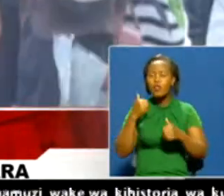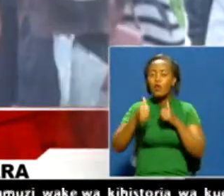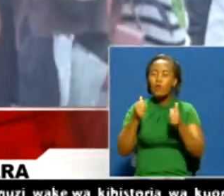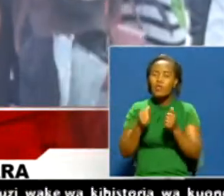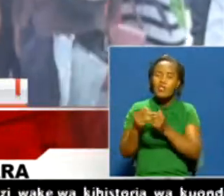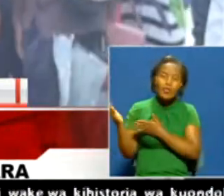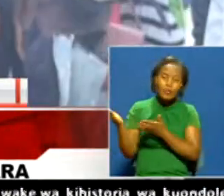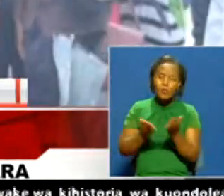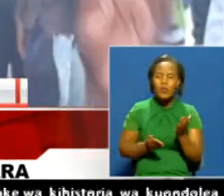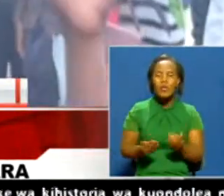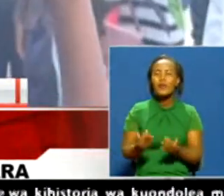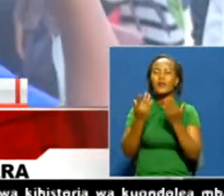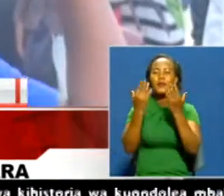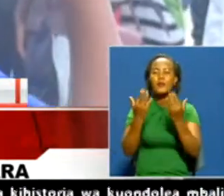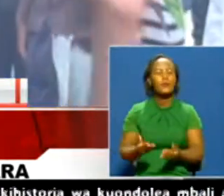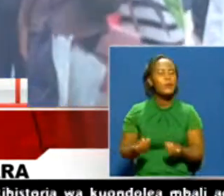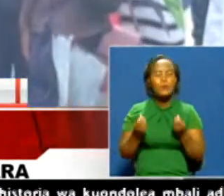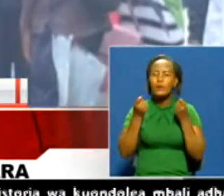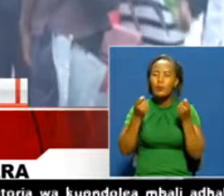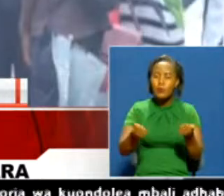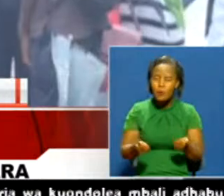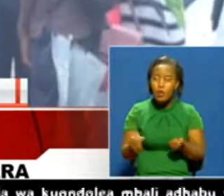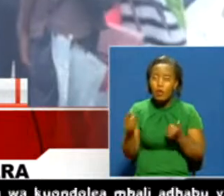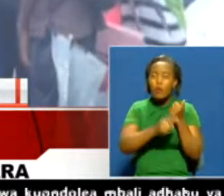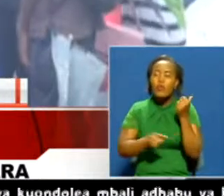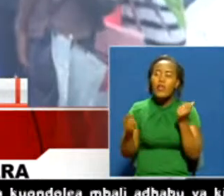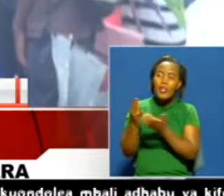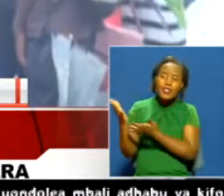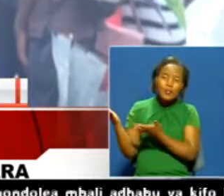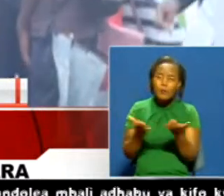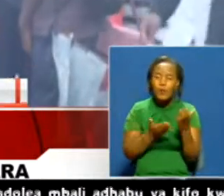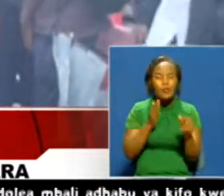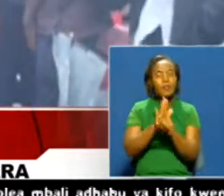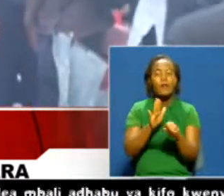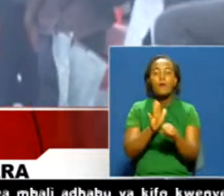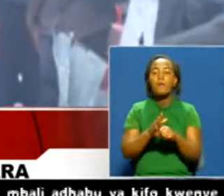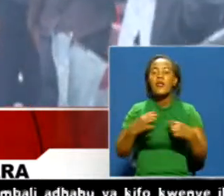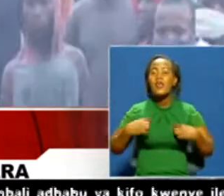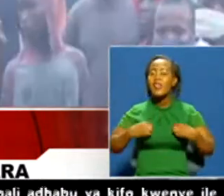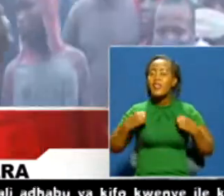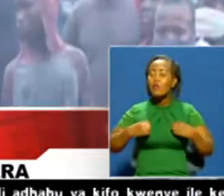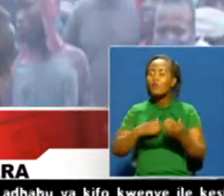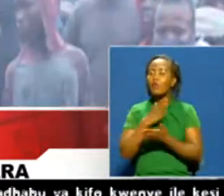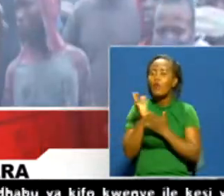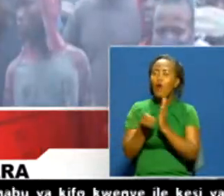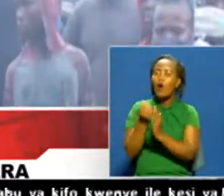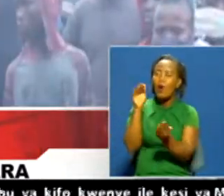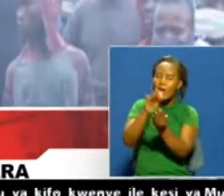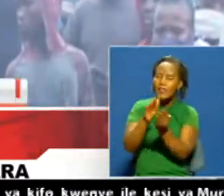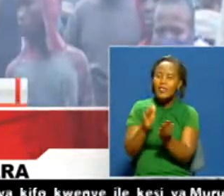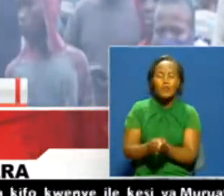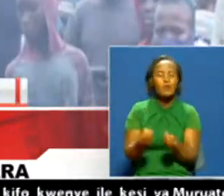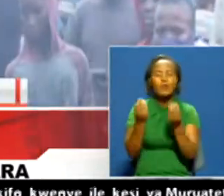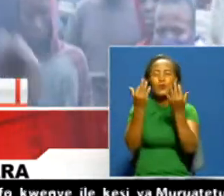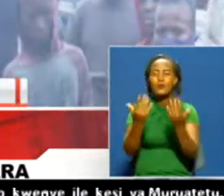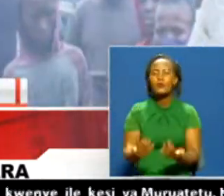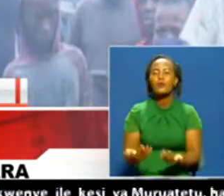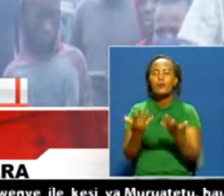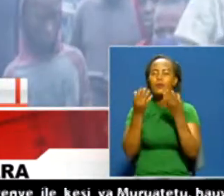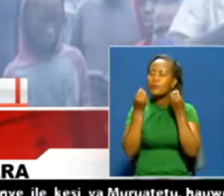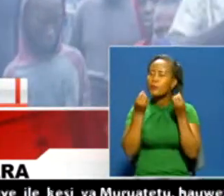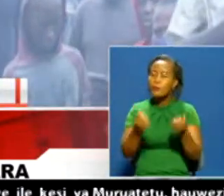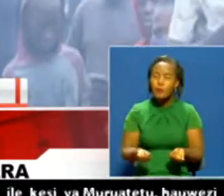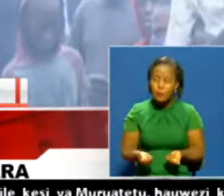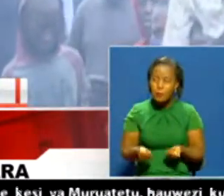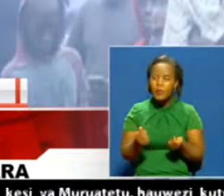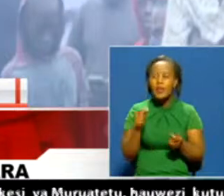hicho. Tumeleta mizigo zimechomeka zote kwa store na zile mali pia zilikuwa kwa vibanda zote zimechomeka. Why is it going to start on the same